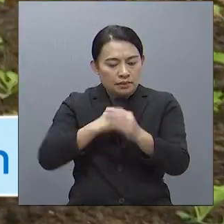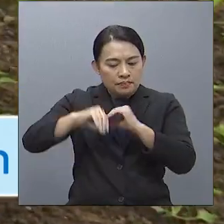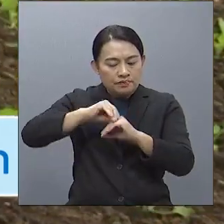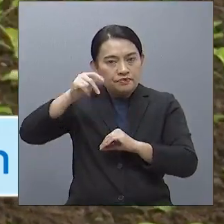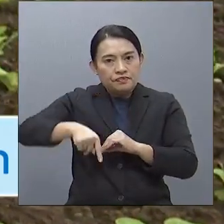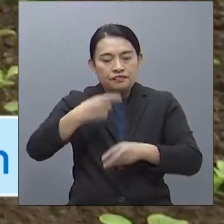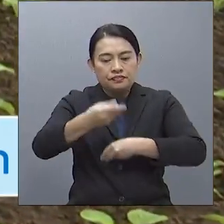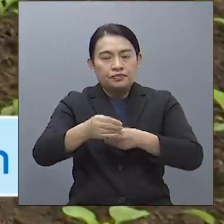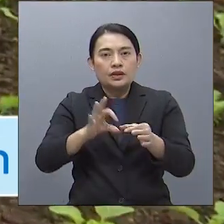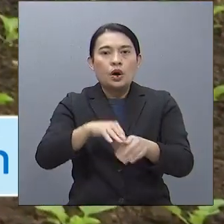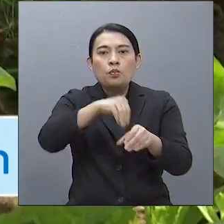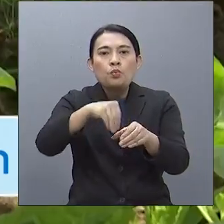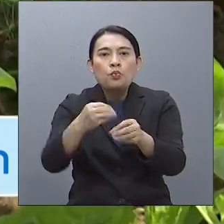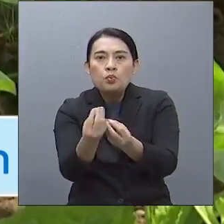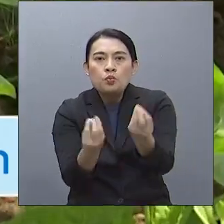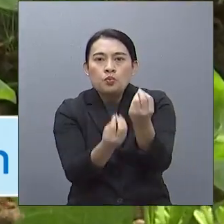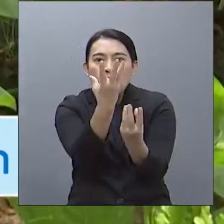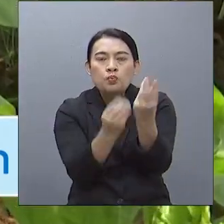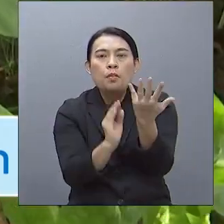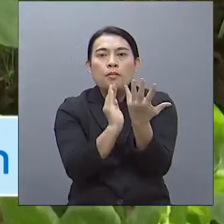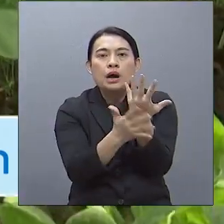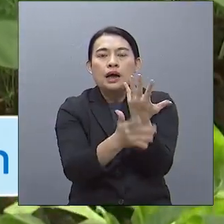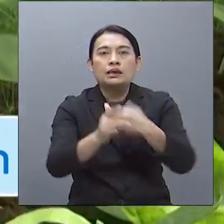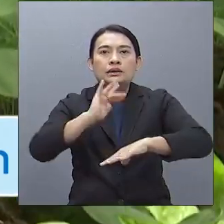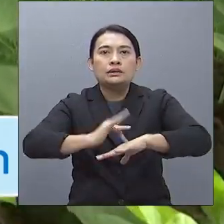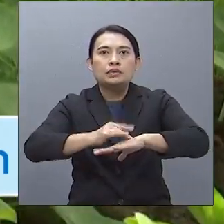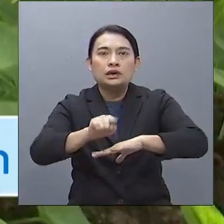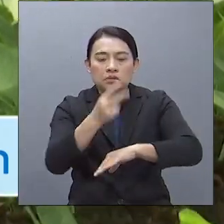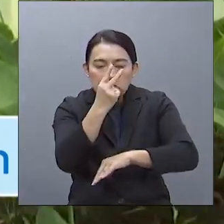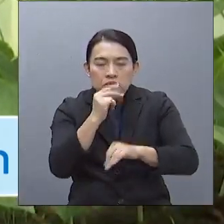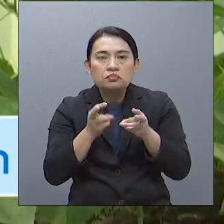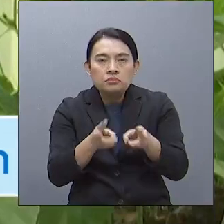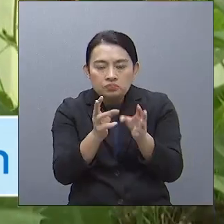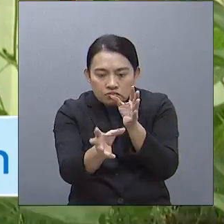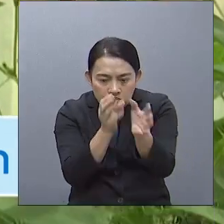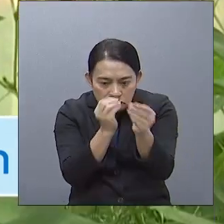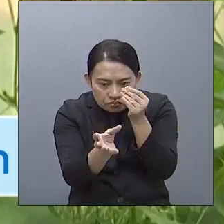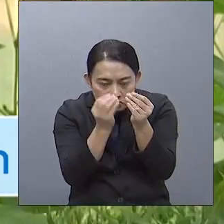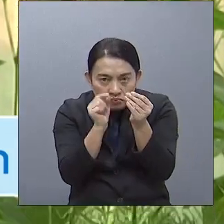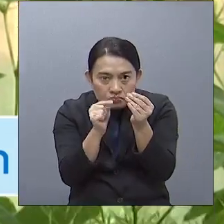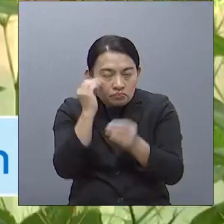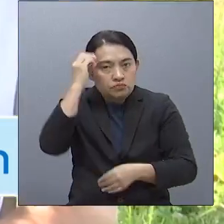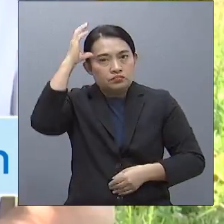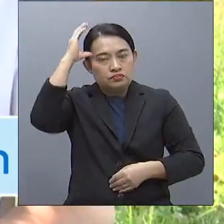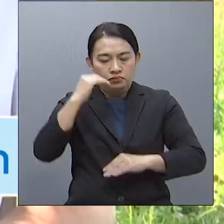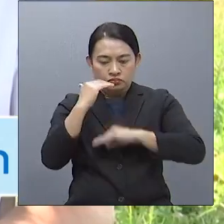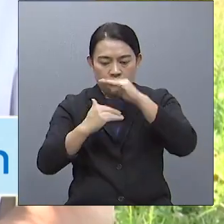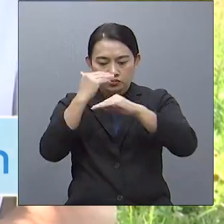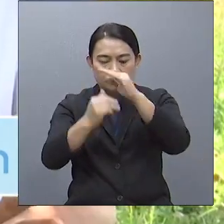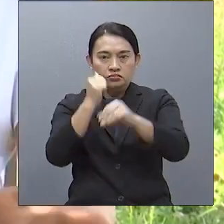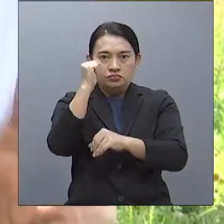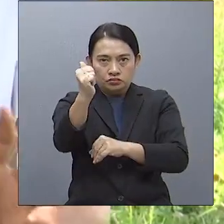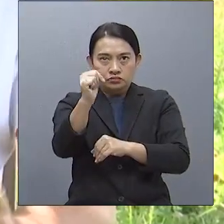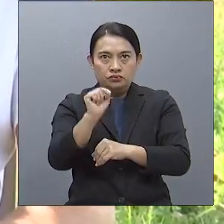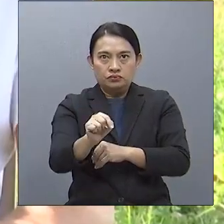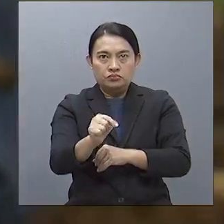วเราก็เริ่มมาชอบทำผักไฮโดเนี่ยแหละครับเริ่มดูวิธีการทำแล้วเรียนรู้กับมันเติบโตได้ดีขนาดไหนอะไรอย่างนี้ครับ